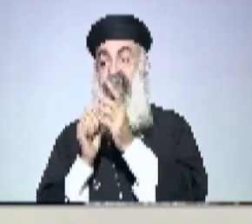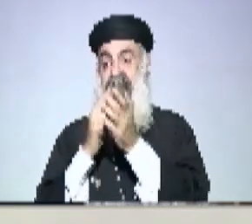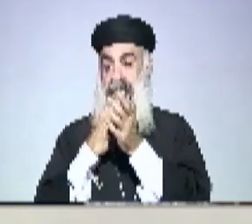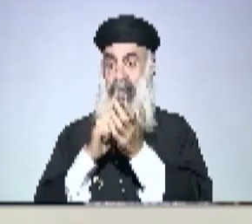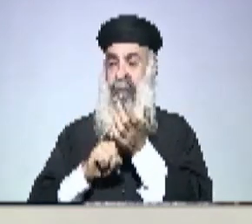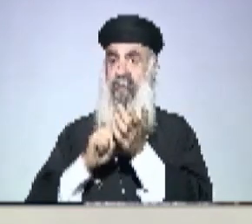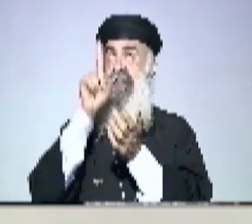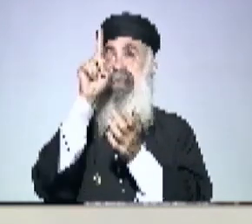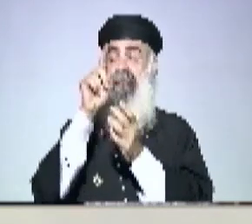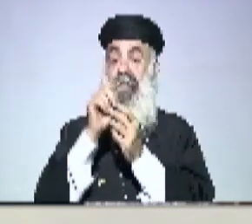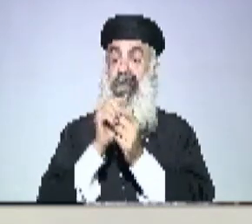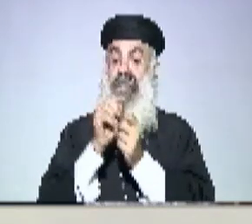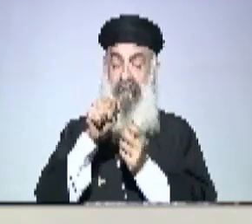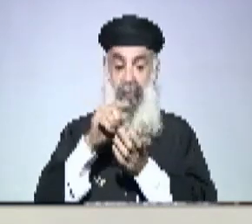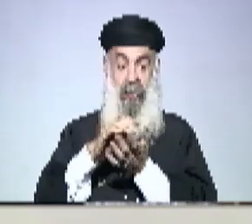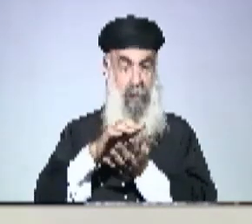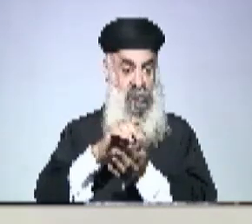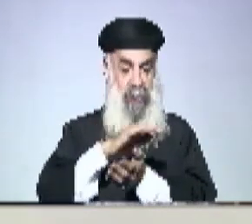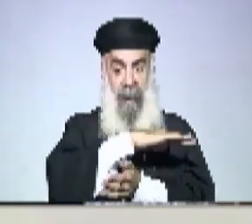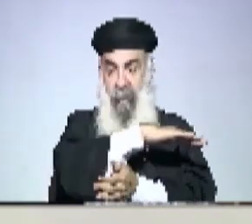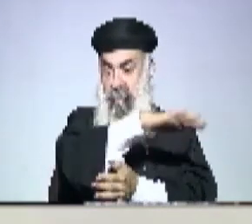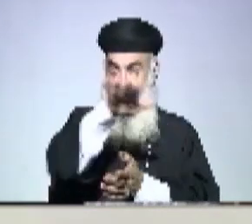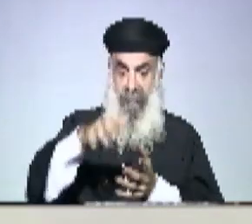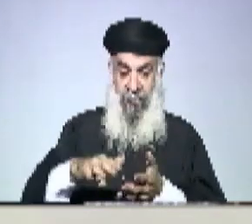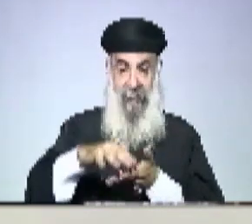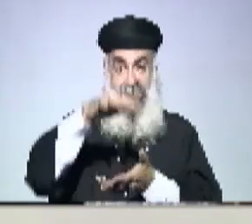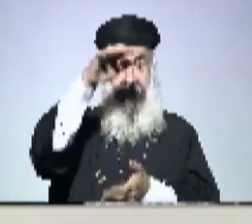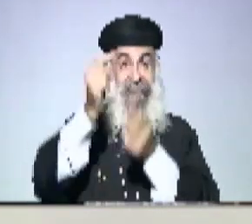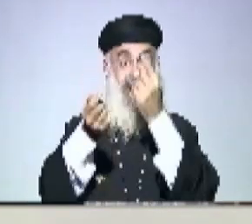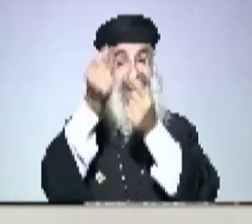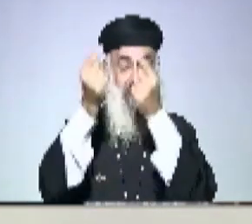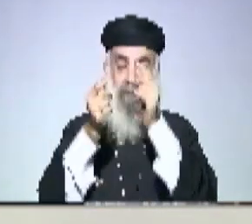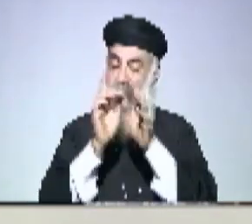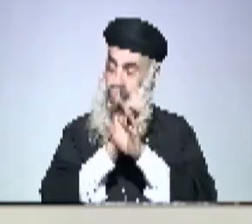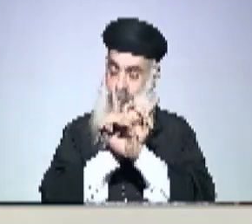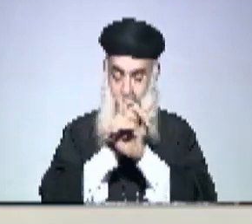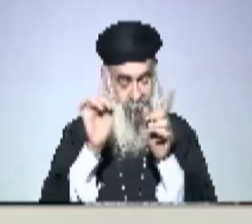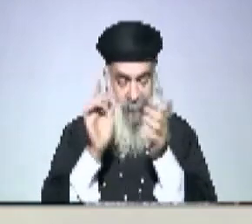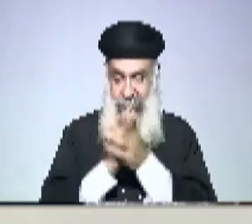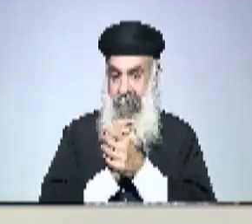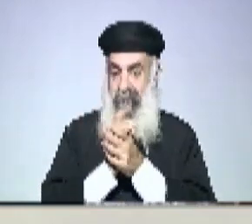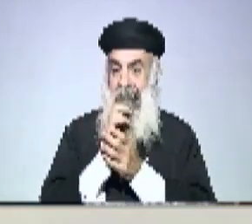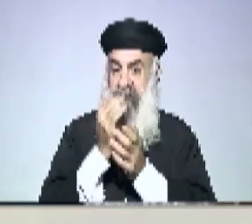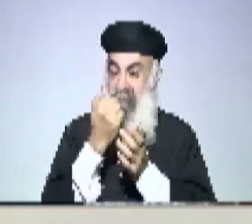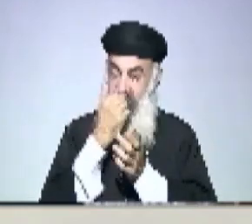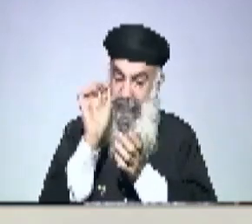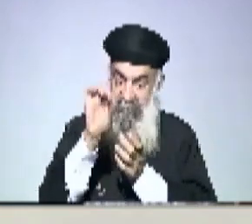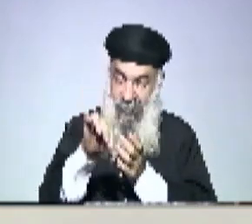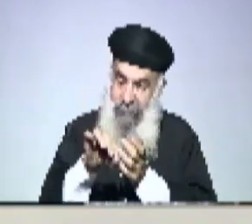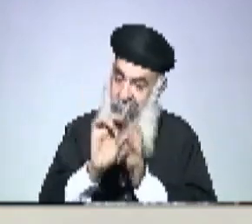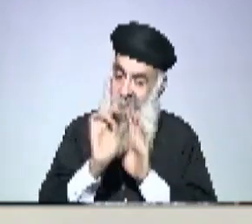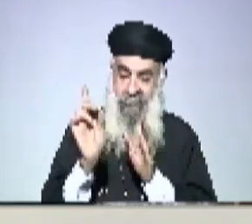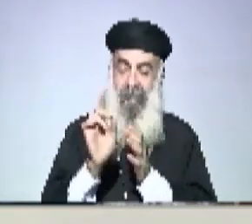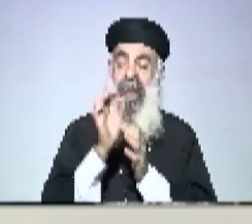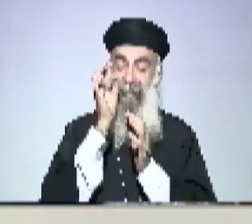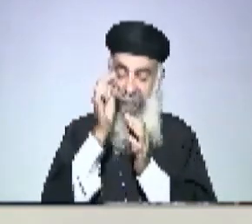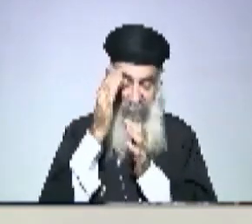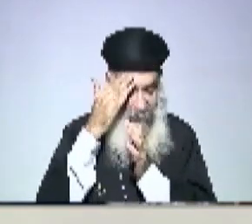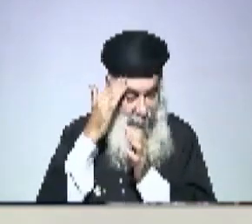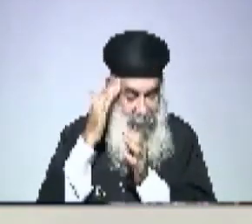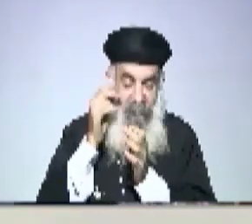ربنا هيخلي الغيط بتاعي مليان بالثمر من غير مزرع مش ممكن الخبره بتاعته بتعلمه ان هو يقوم